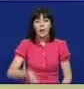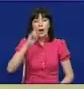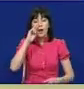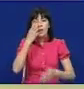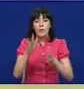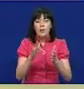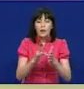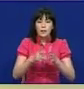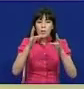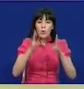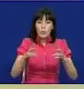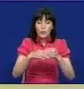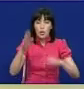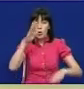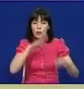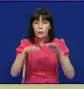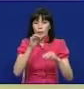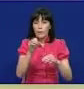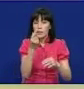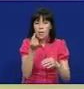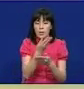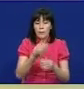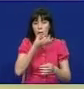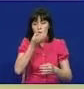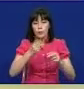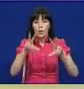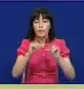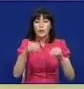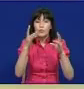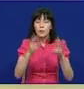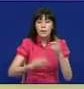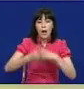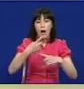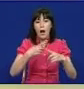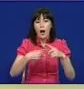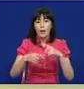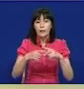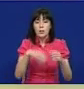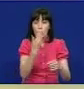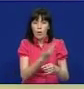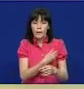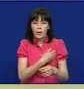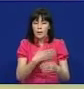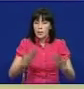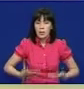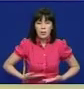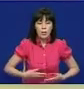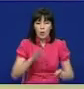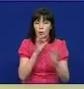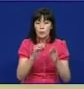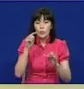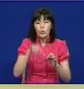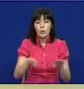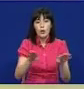Шымкентте қауіпті аймақтарда шомылу фактісі тыйылмай тұр. Жауапты мамандар оқыс оқиғалардың алдын алуға ұмтылғанымен жағдай оңалар емес.